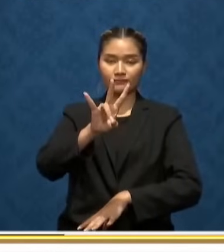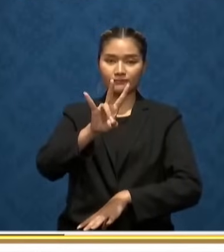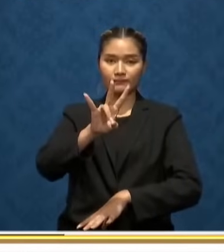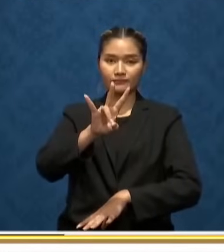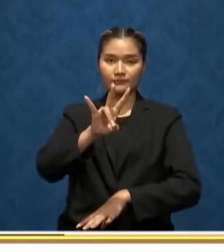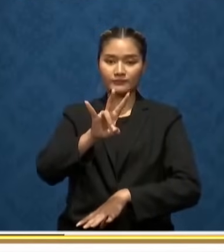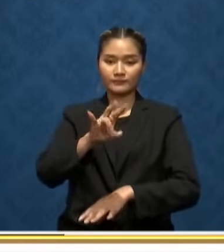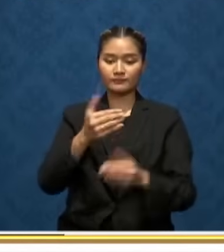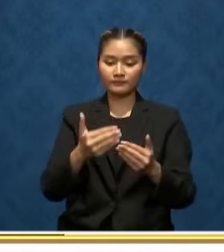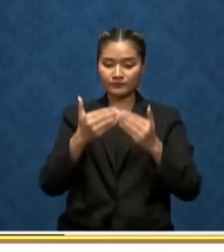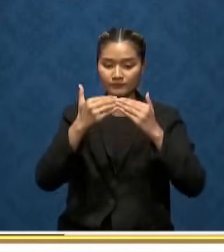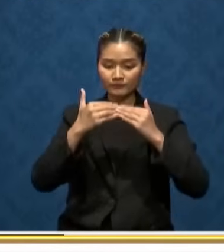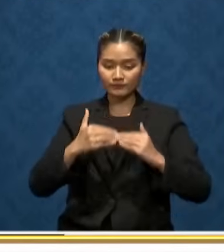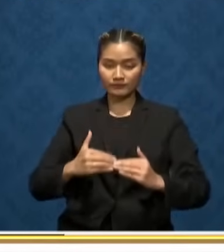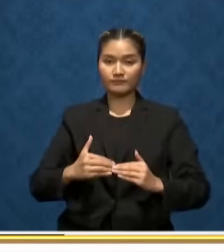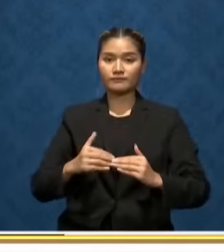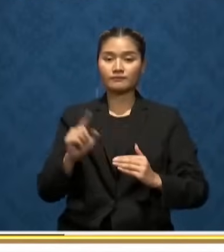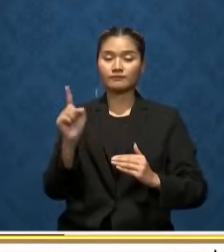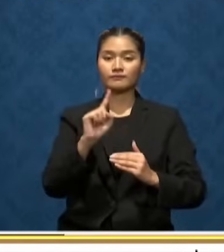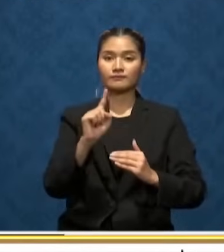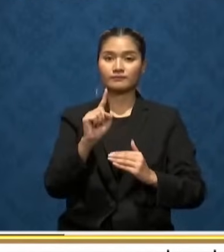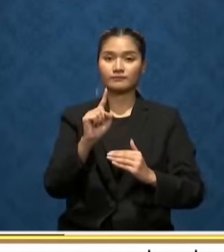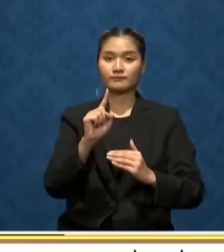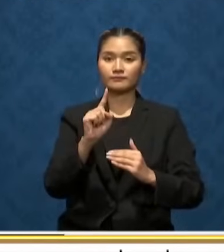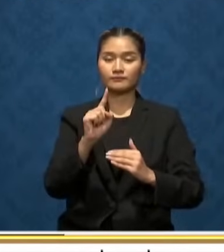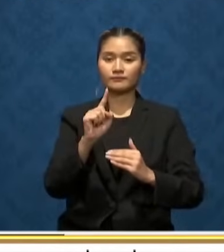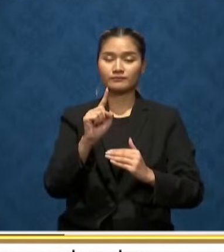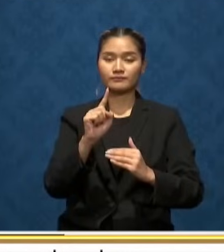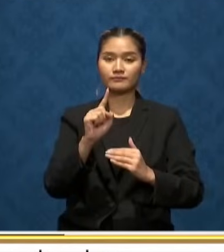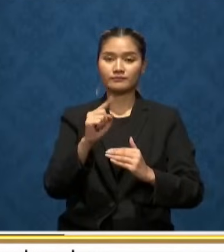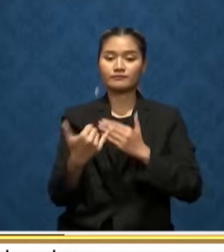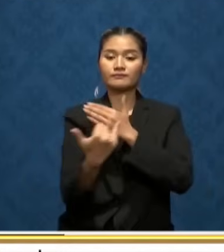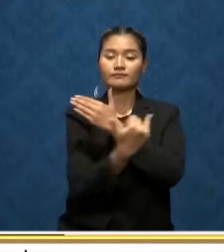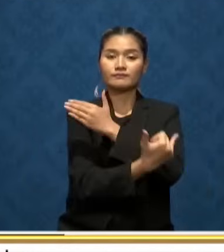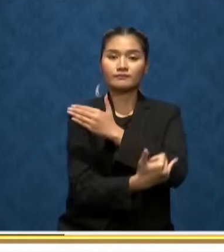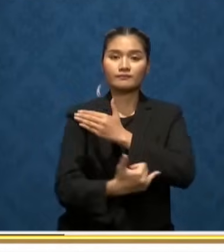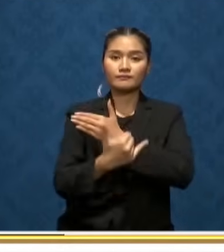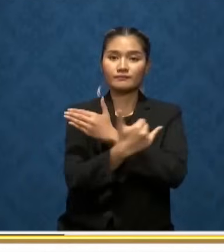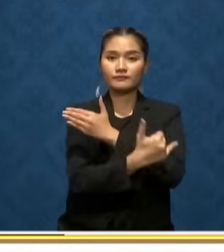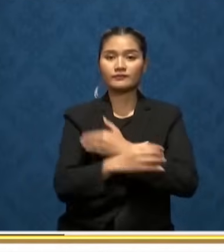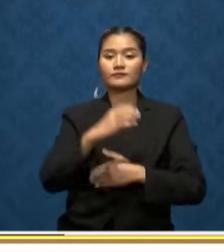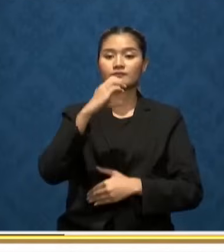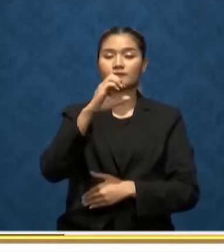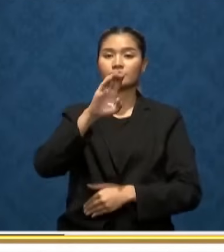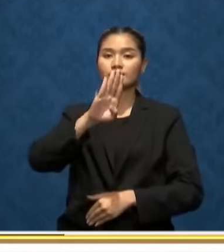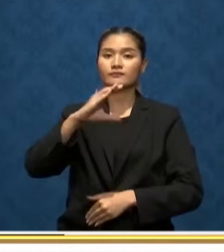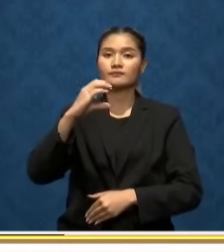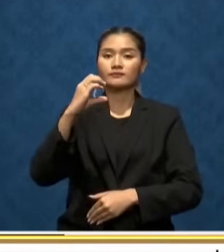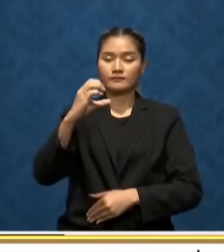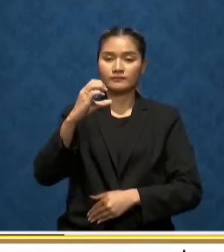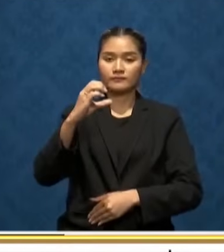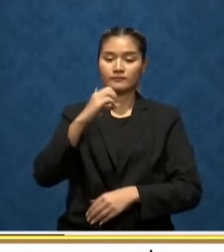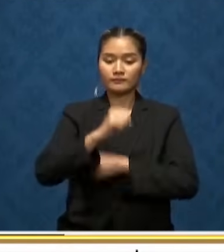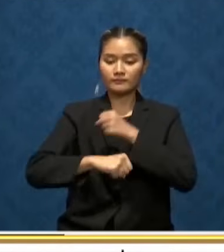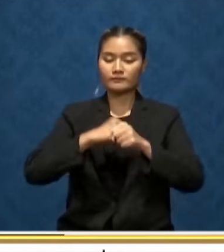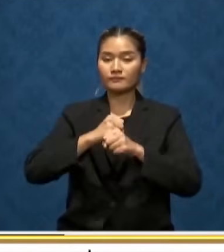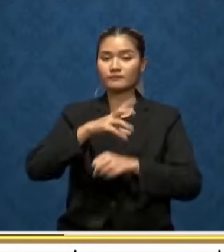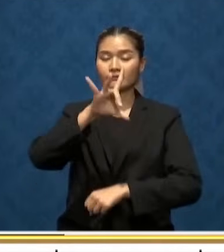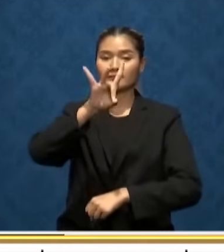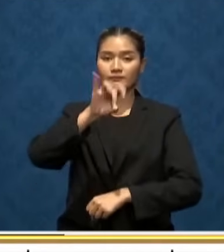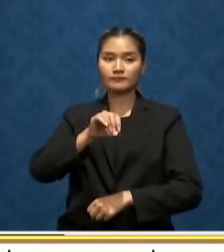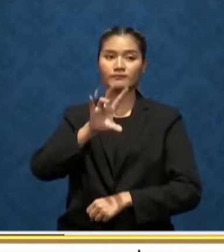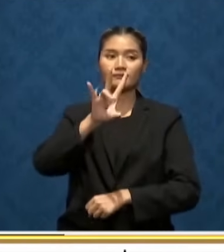ลองลงไปอย่างของ Canadian Broadcasting CBC มีอายุ87